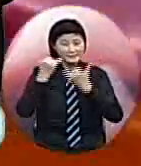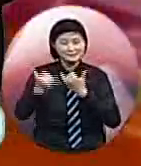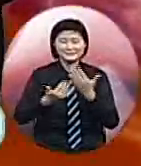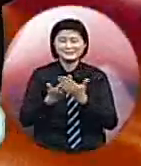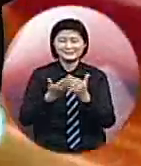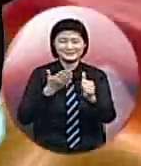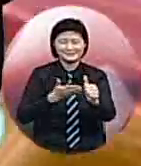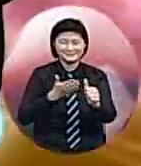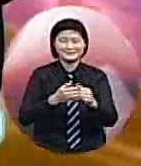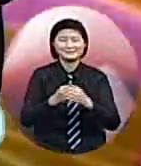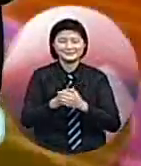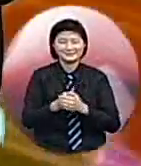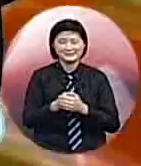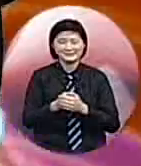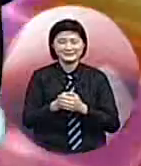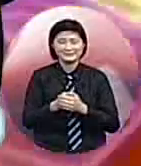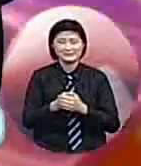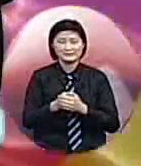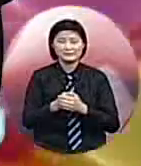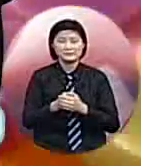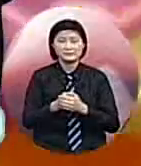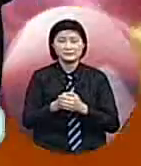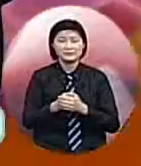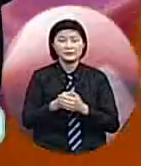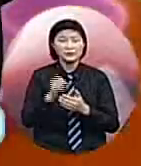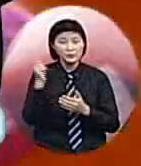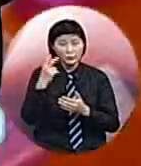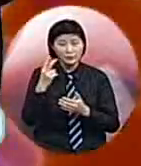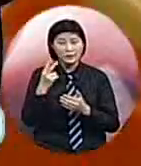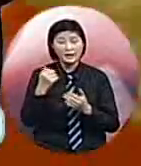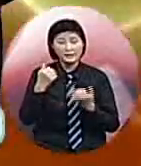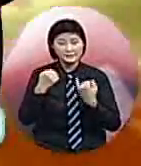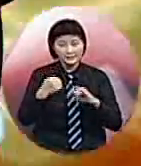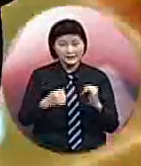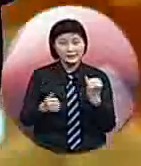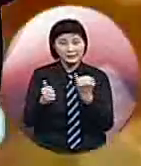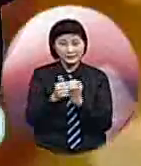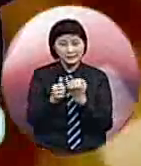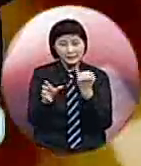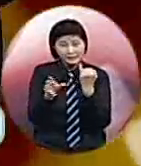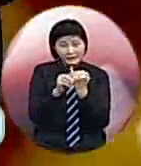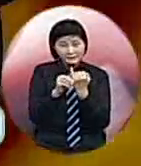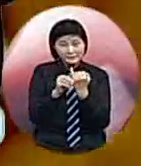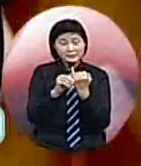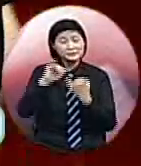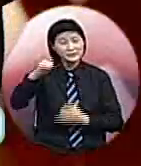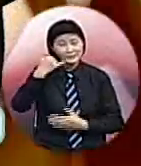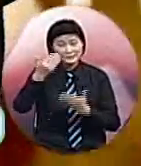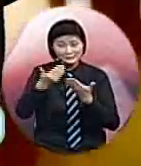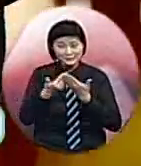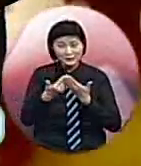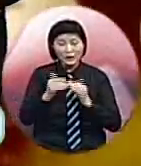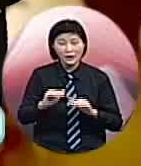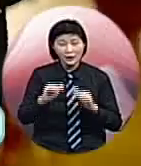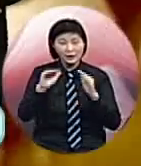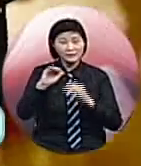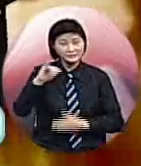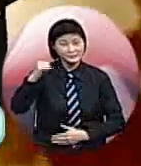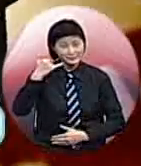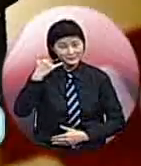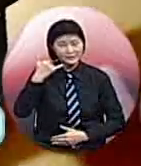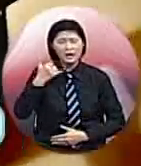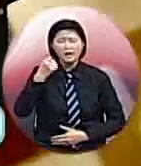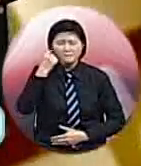아, 예, 예. 예, 네. 이제 아기를 가지면 소식 주시고, 네. 또 얼만큼 컸다고 소식 주시고, 네, 네. 그럼 매월 해야 돼요